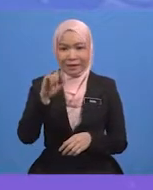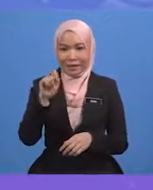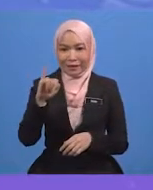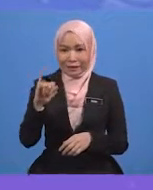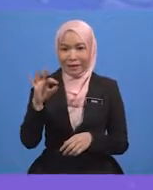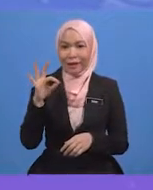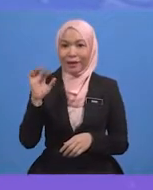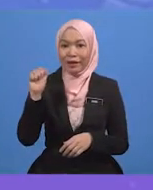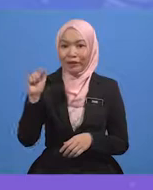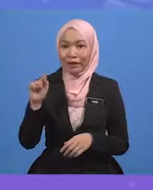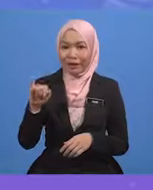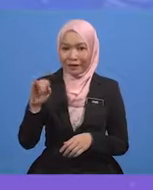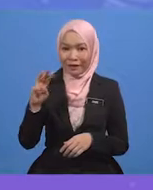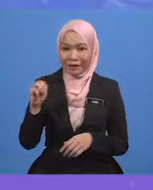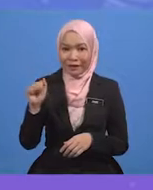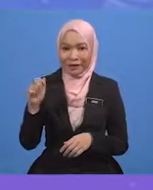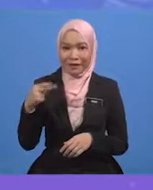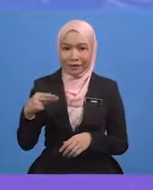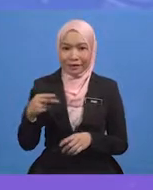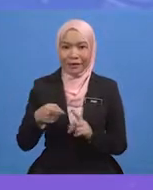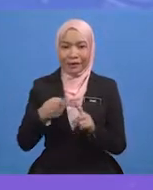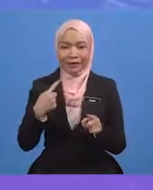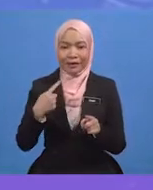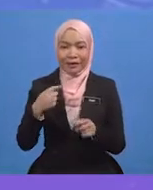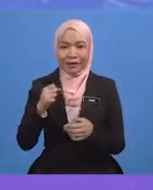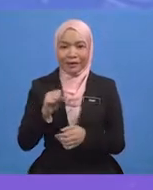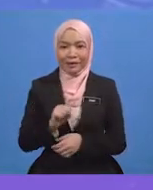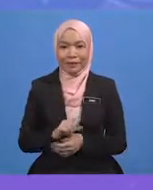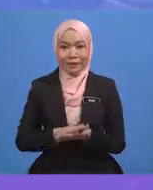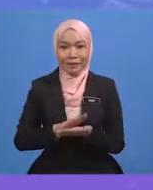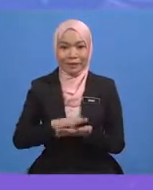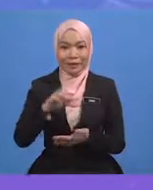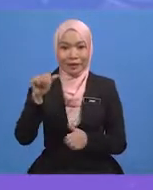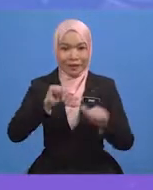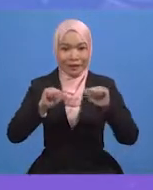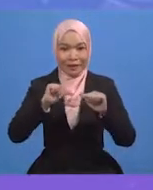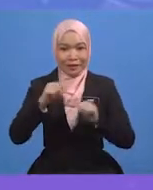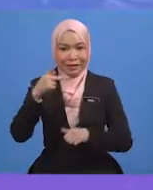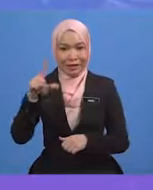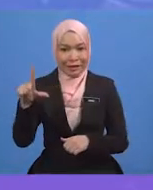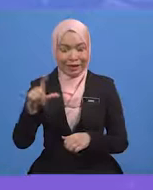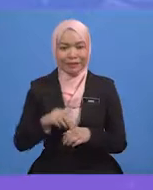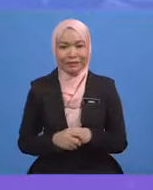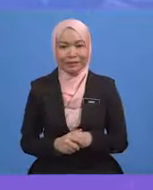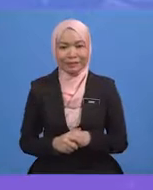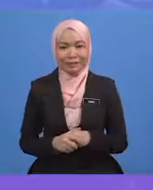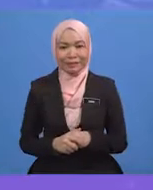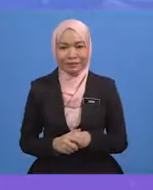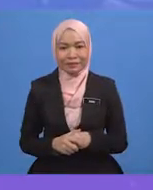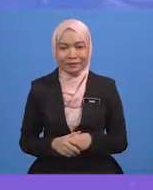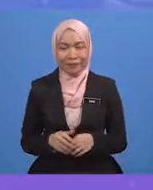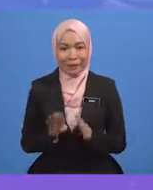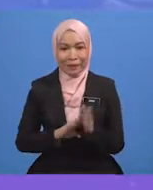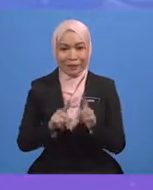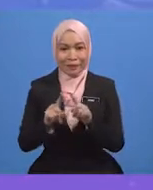binti Hassan dari Sekolah Menengah Sains Seri Puteri Kuala Lumpur akan bersama murid-murid mengupas topik